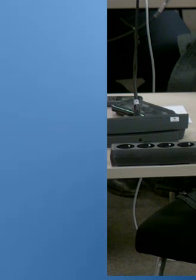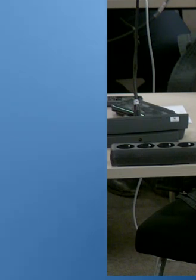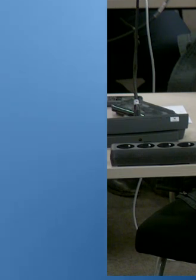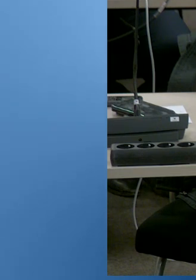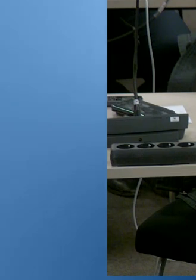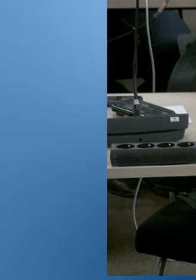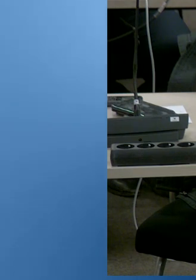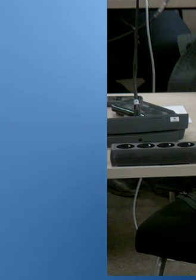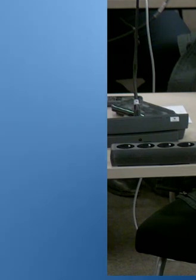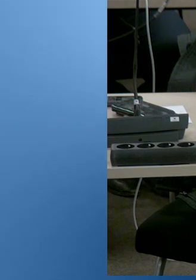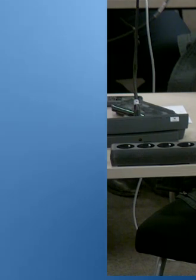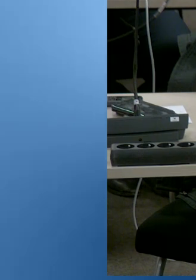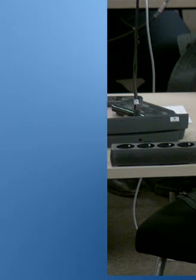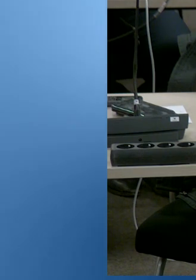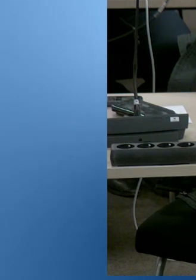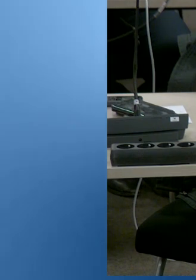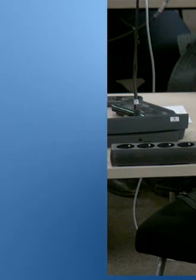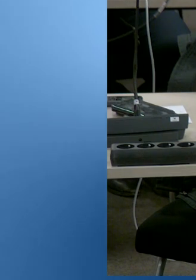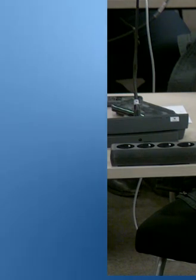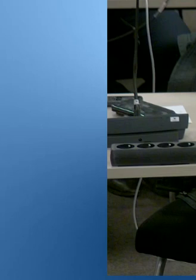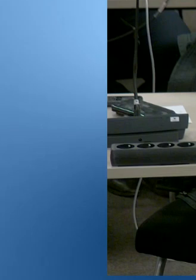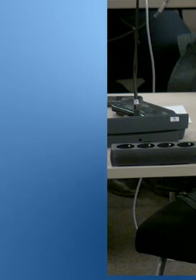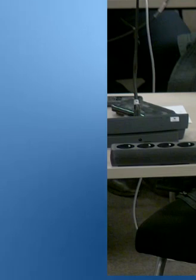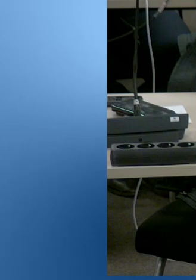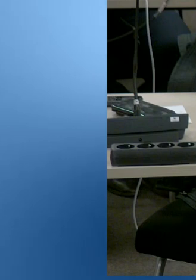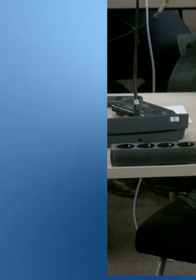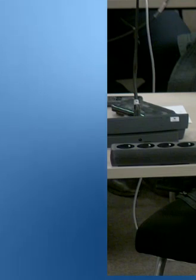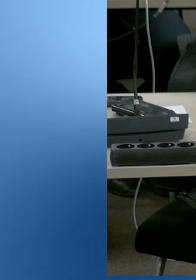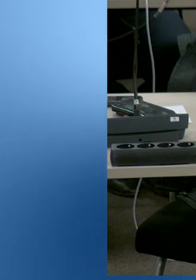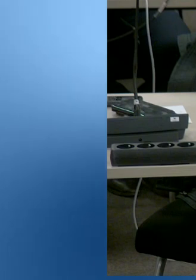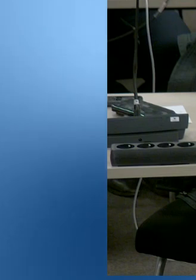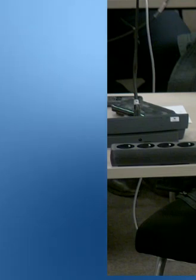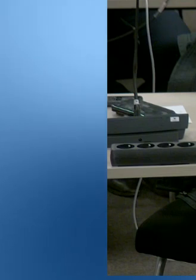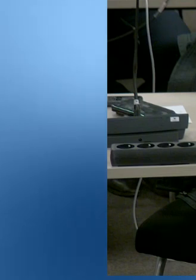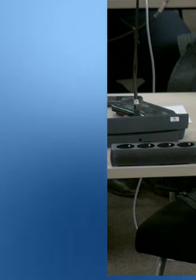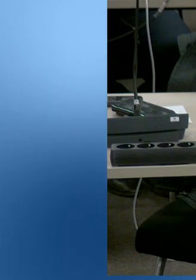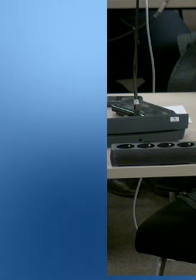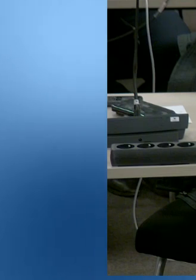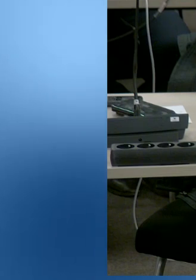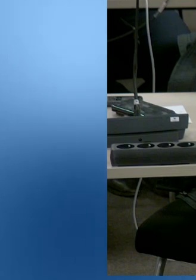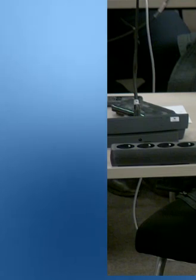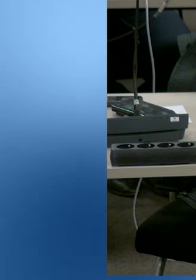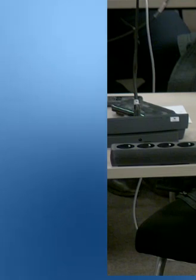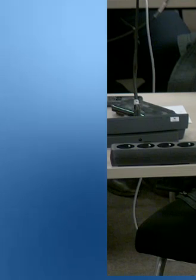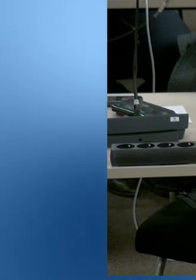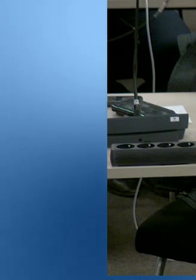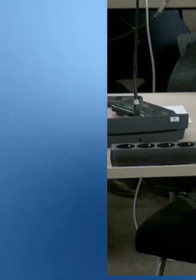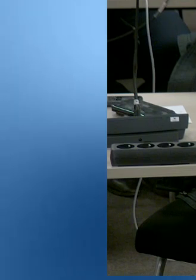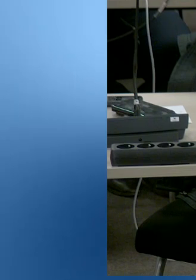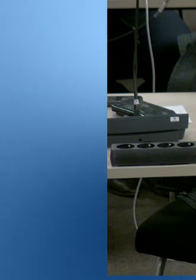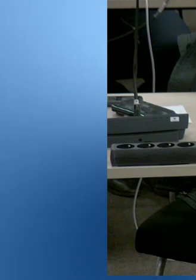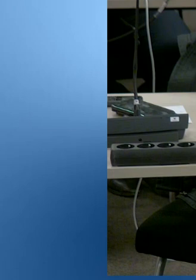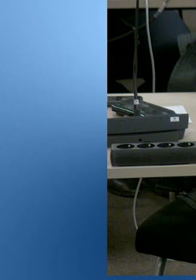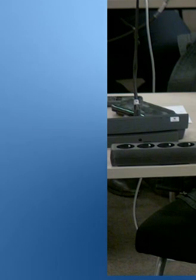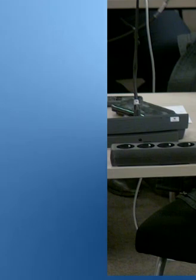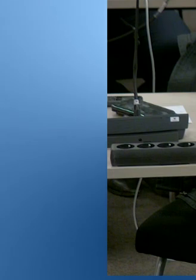l'essort de l'éducation populaire avec une mention spéciale sans doute pour les communistes à qui il faut rendre un hommage particulier dans ses politiques publiques sur les questions